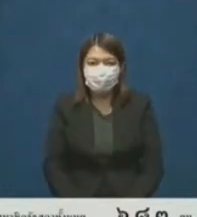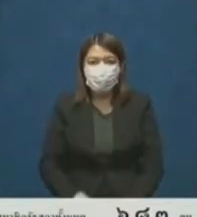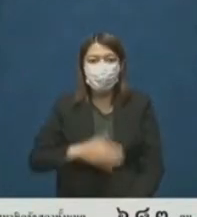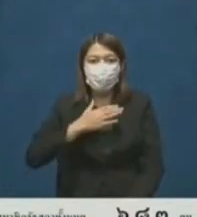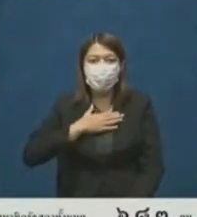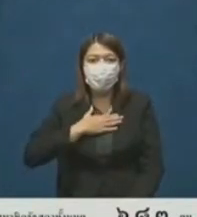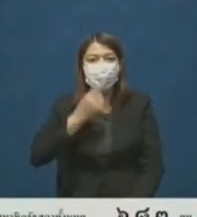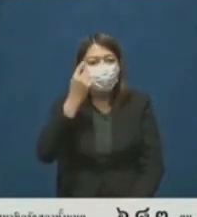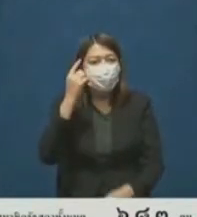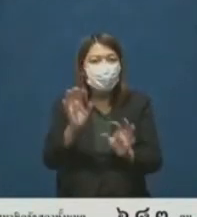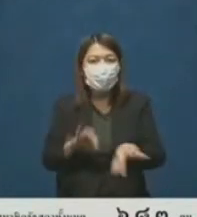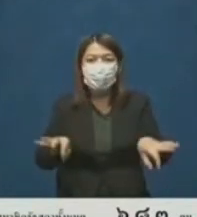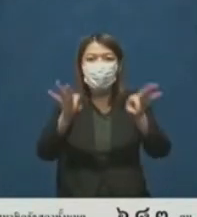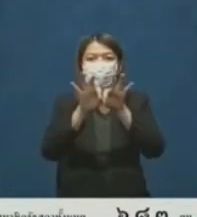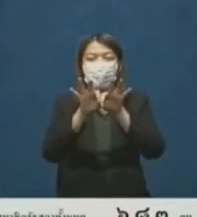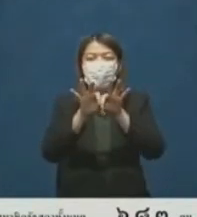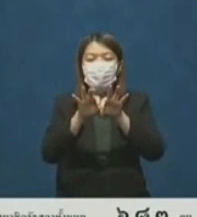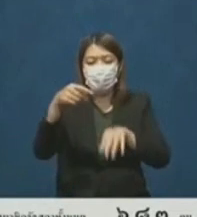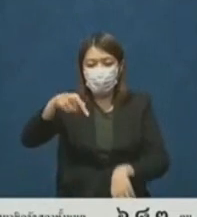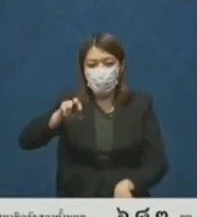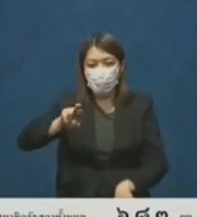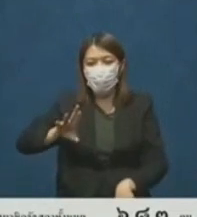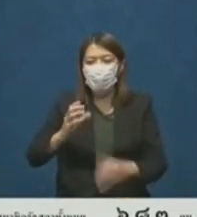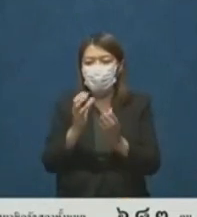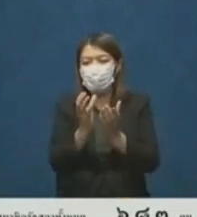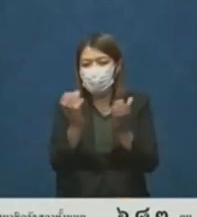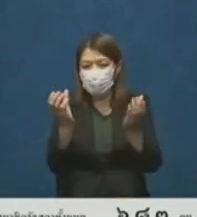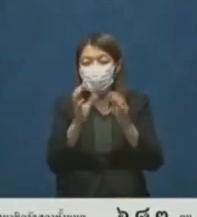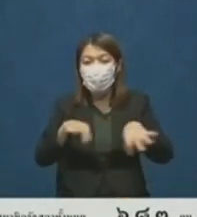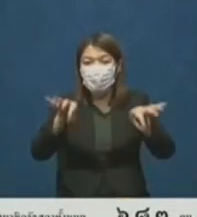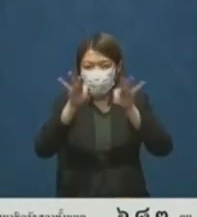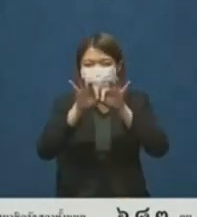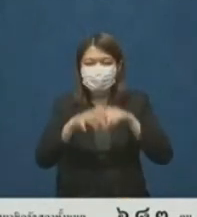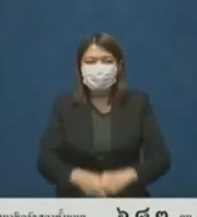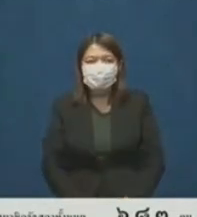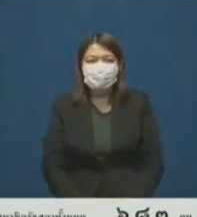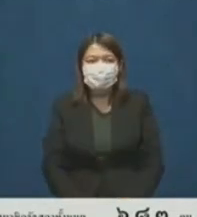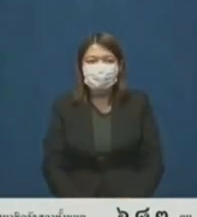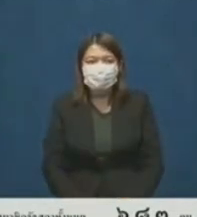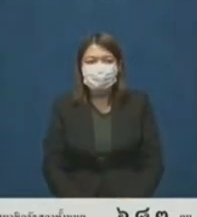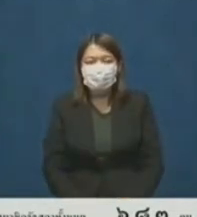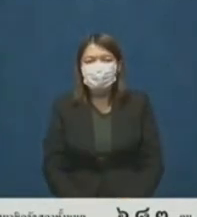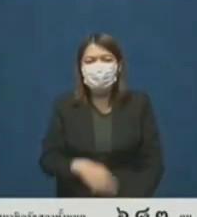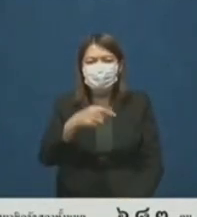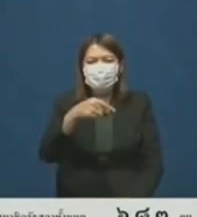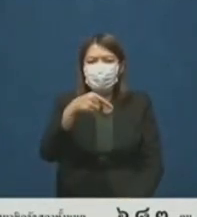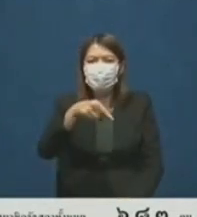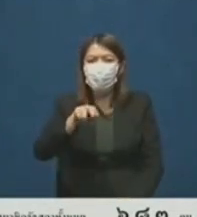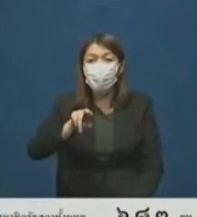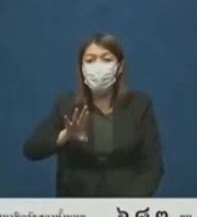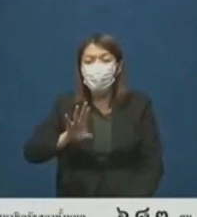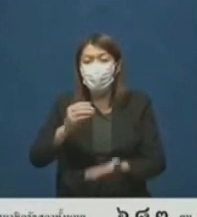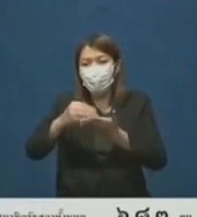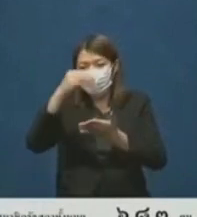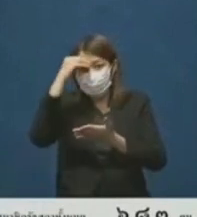การจัดการศึกษาผมถือว่าเป็นหัวใจของพระราชบัญญัติฉบับนี้ เพราะ